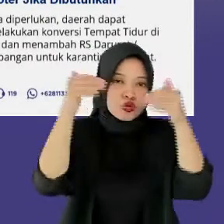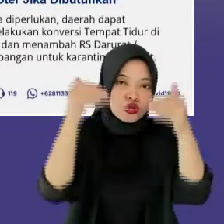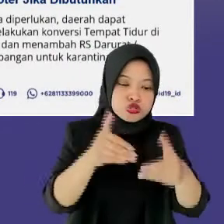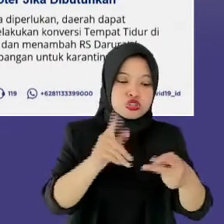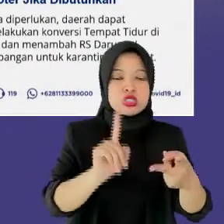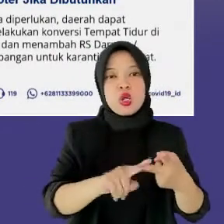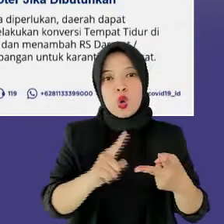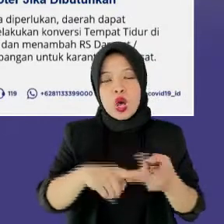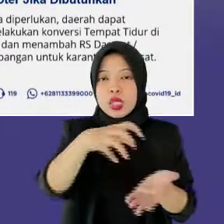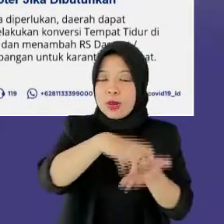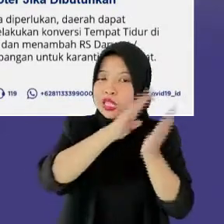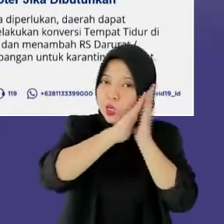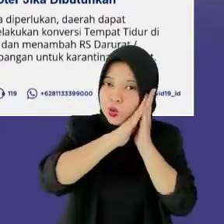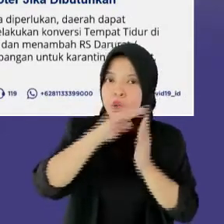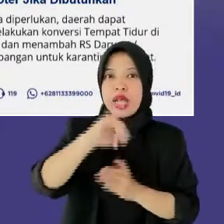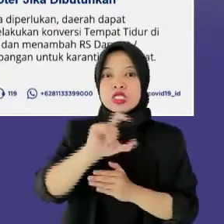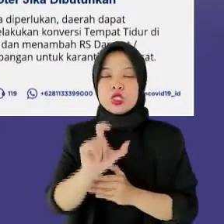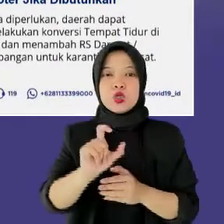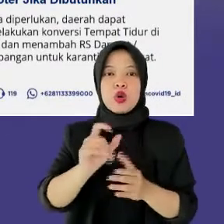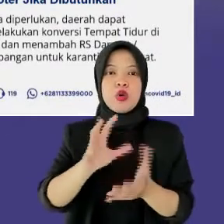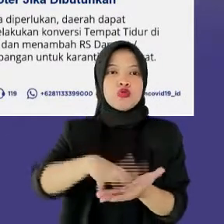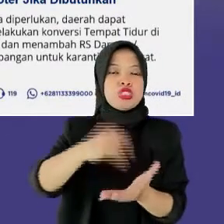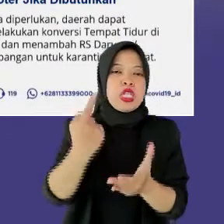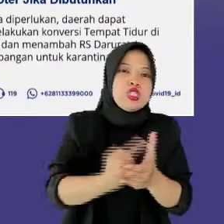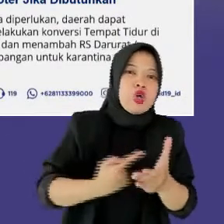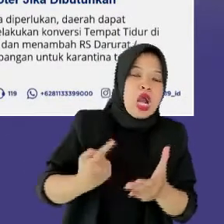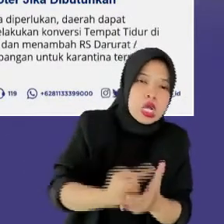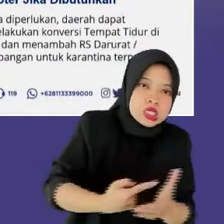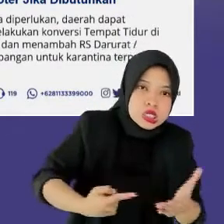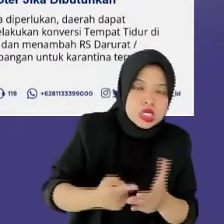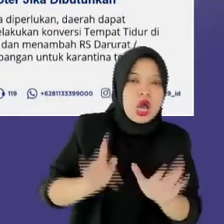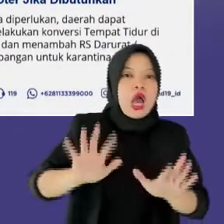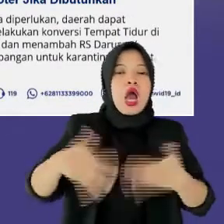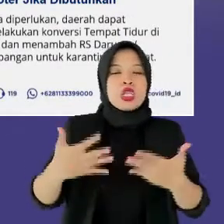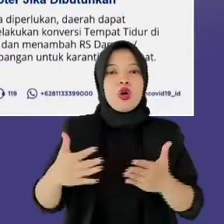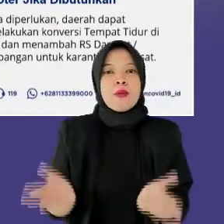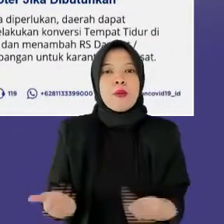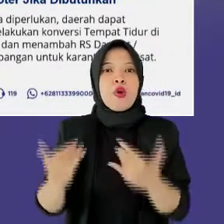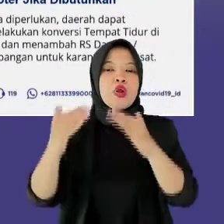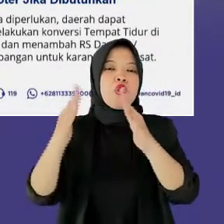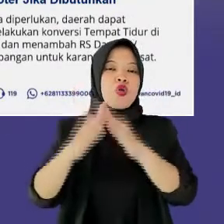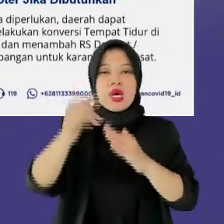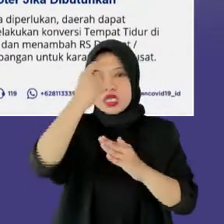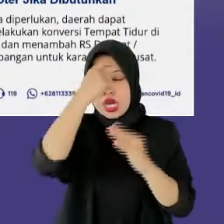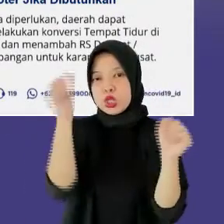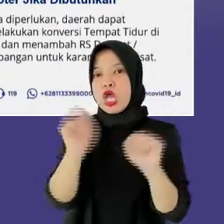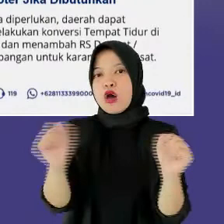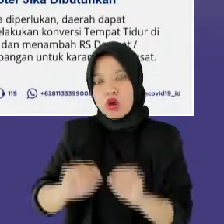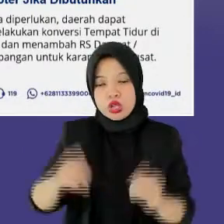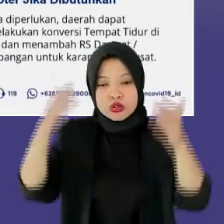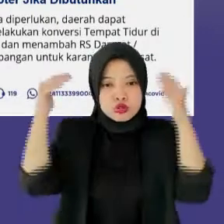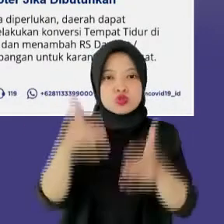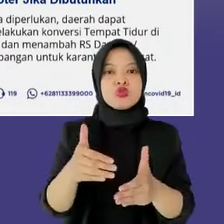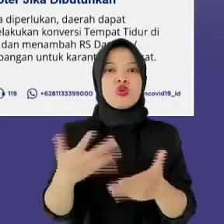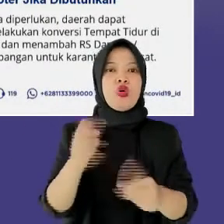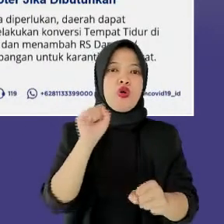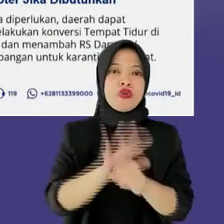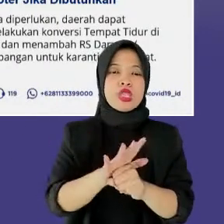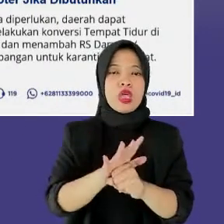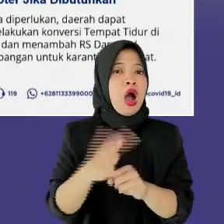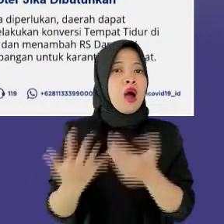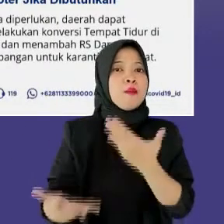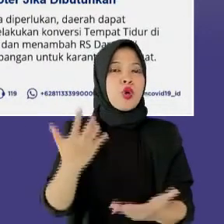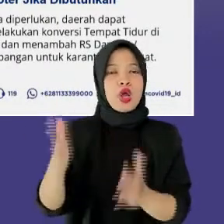konversi tempat tidur, ICU, isolasi, sampai dengan pendirian rumah sakit darurat, rumah sakit lapangan untuk penopang-penopang